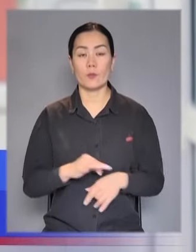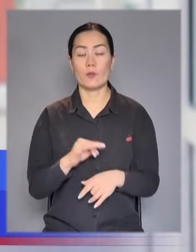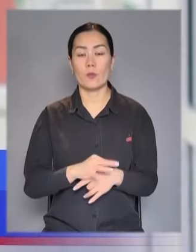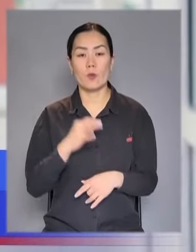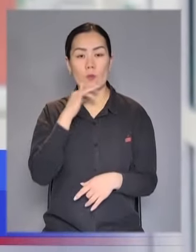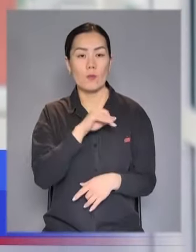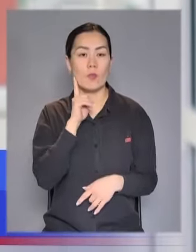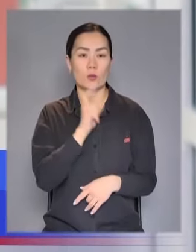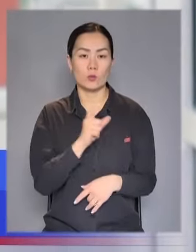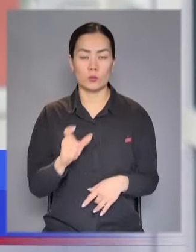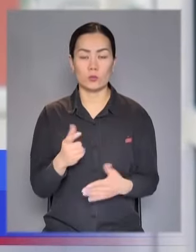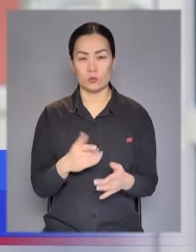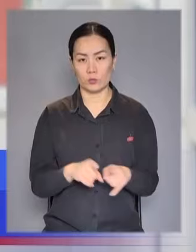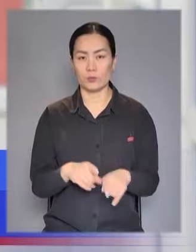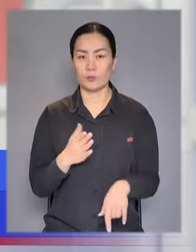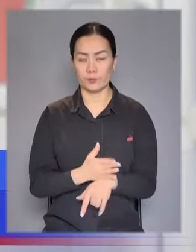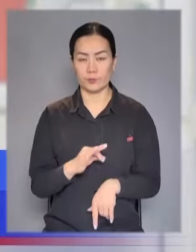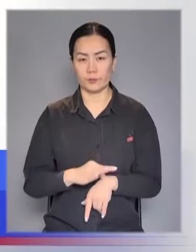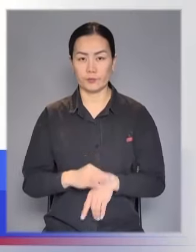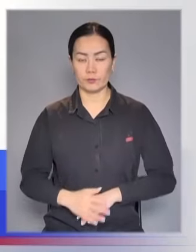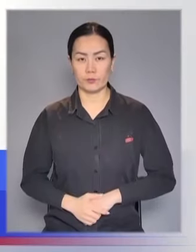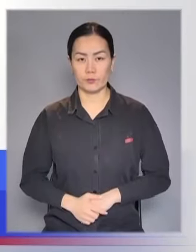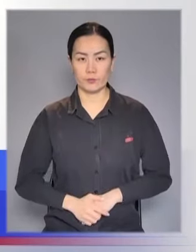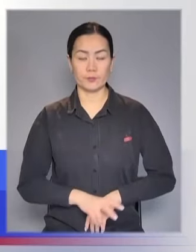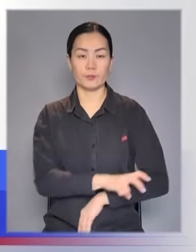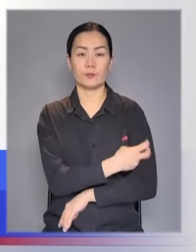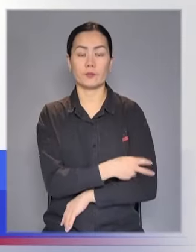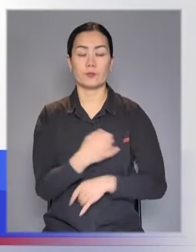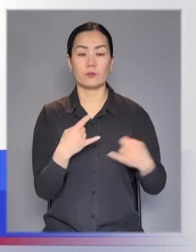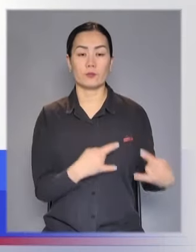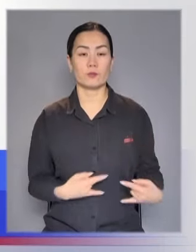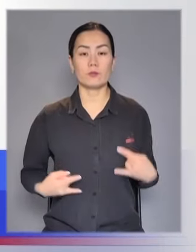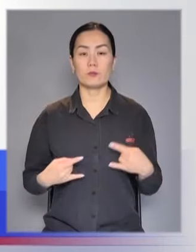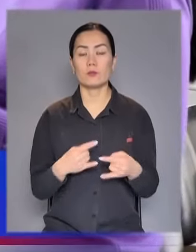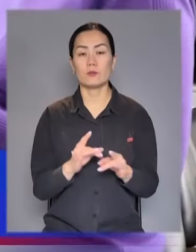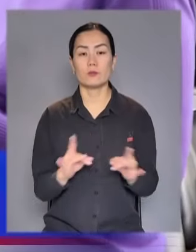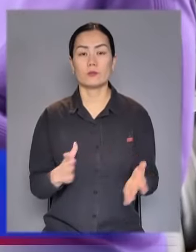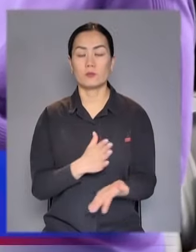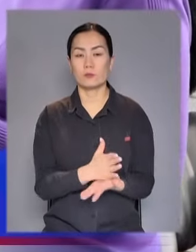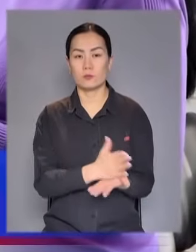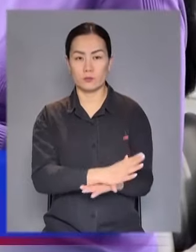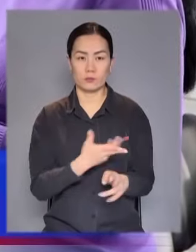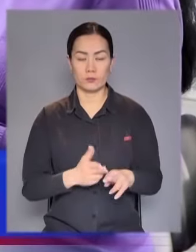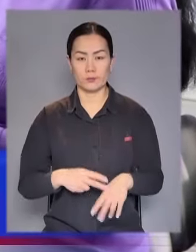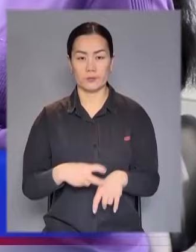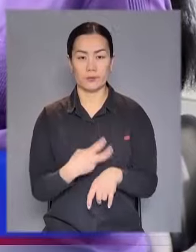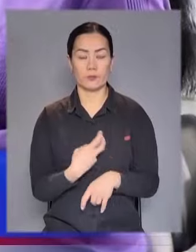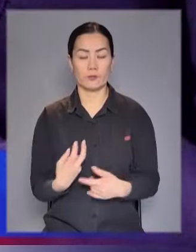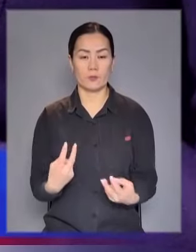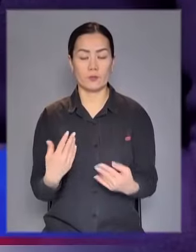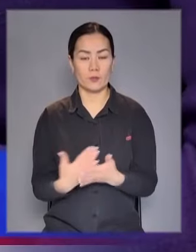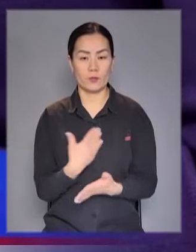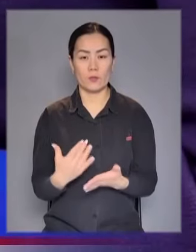заболевания диагностируются у людей моложе 40 лет. Врачи кардиологического центра отмечают, что обращаемость в медицинское